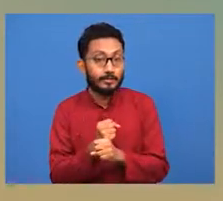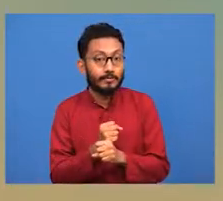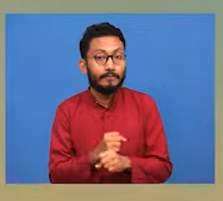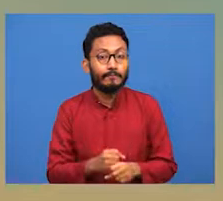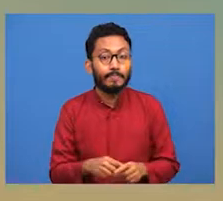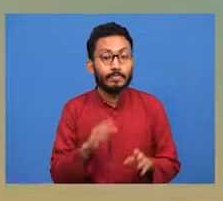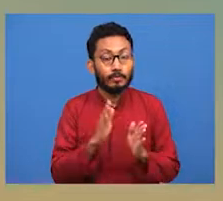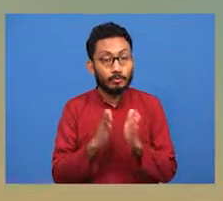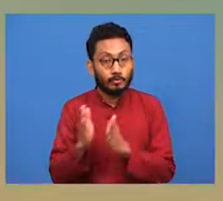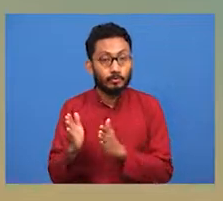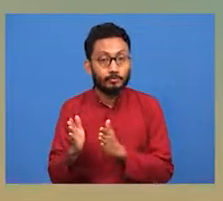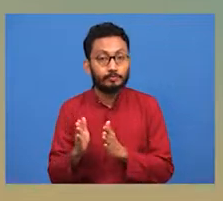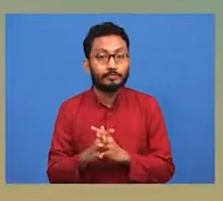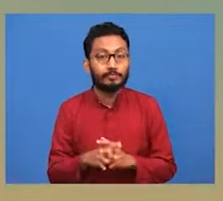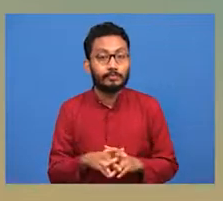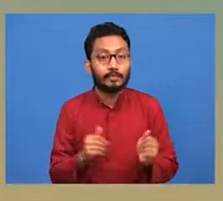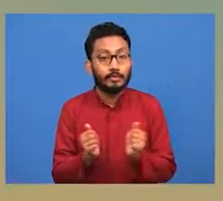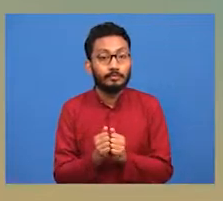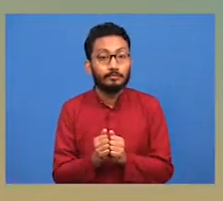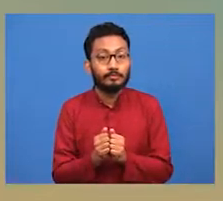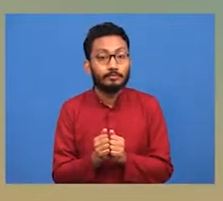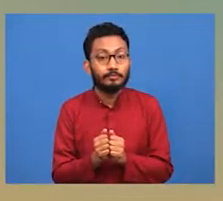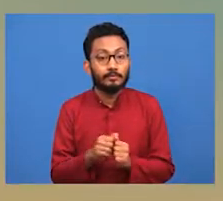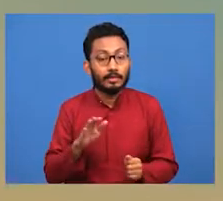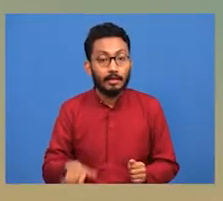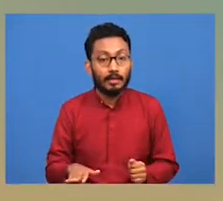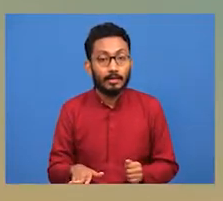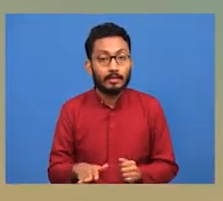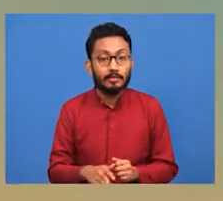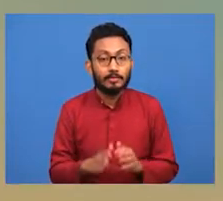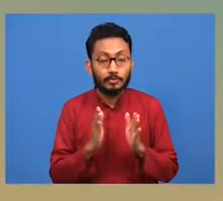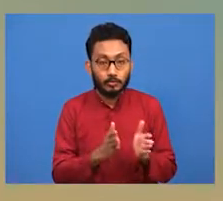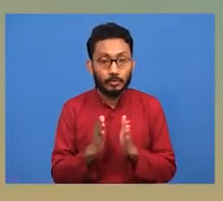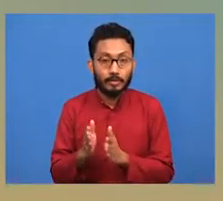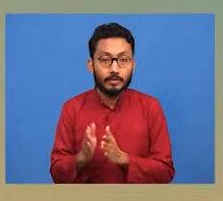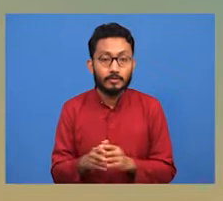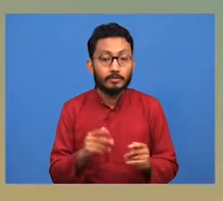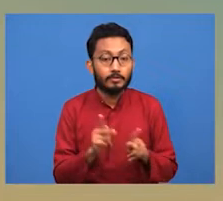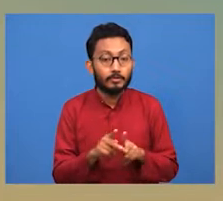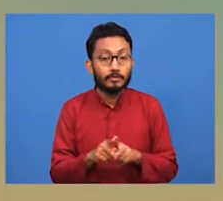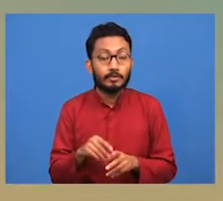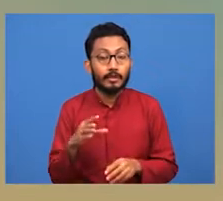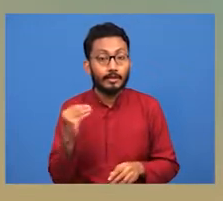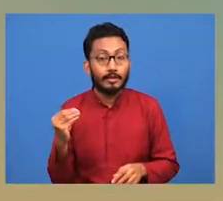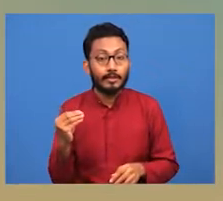menyusun. Seperti, adik menyusun kasut dan selipar di